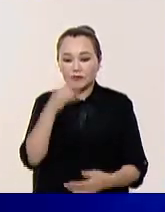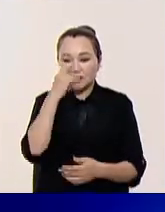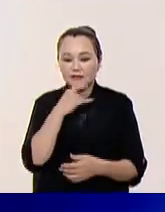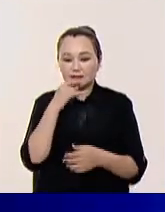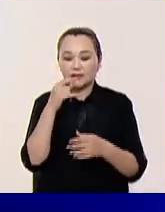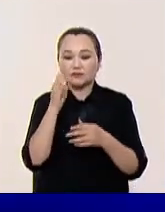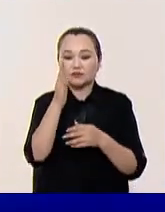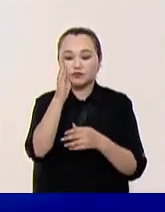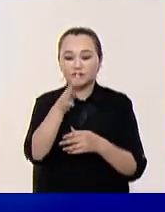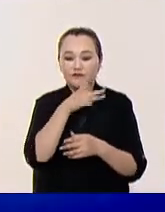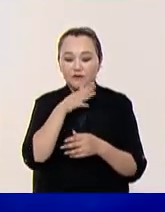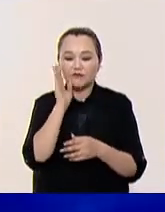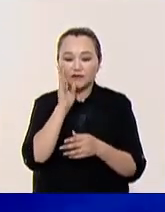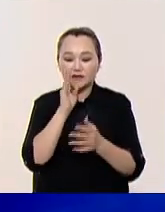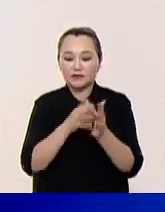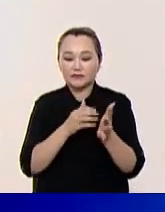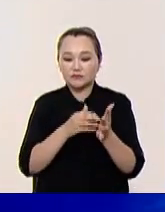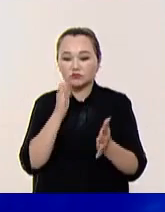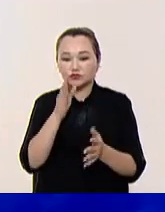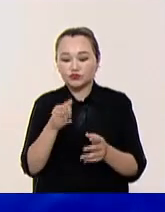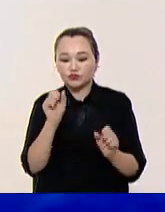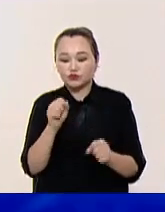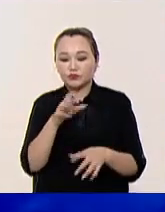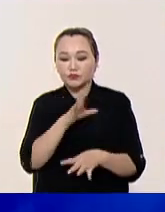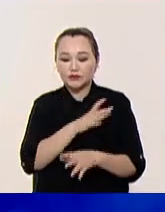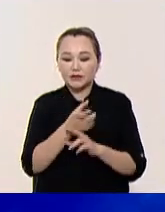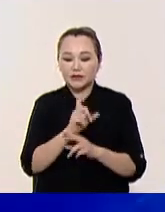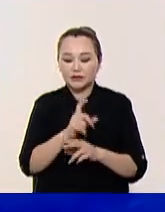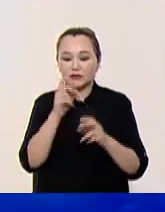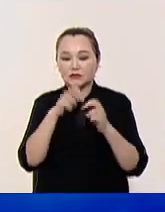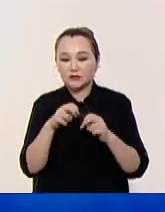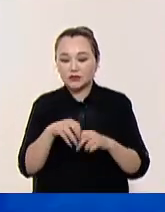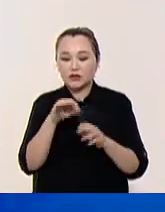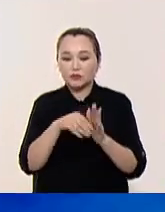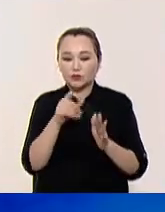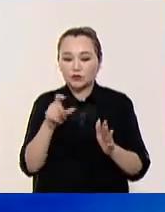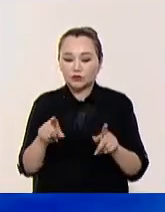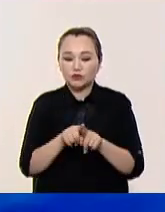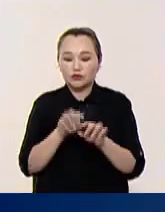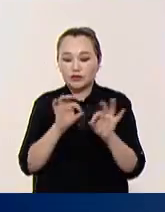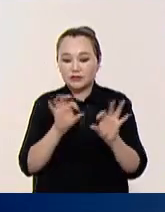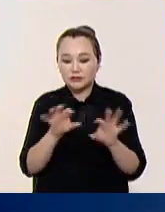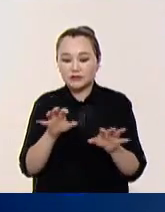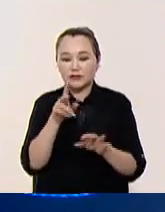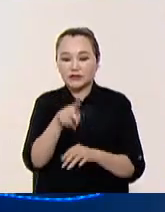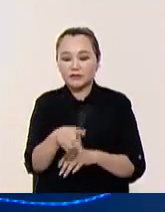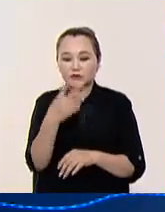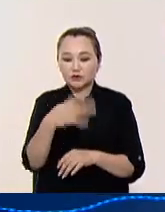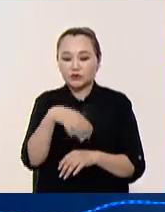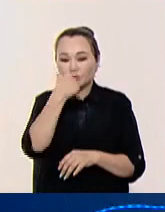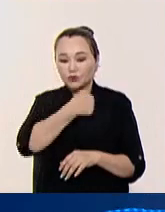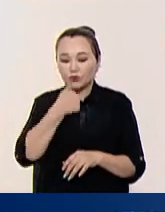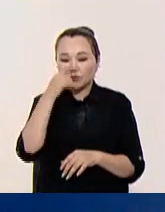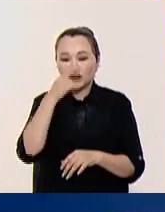Қазақстанда алдағы жылдары су тапшылығы болуы мүмкін. Бұл туралы халықаралық сарапшылар да, депутаттар да айтып отыр. Тіпті 2040 жылға